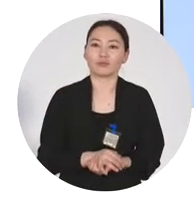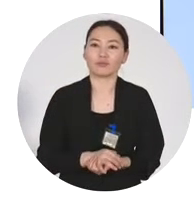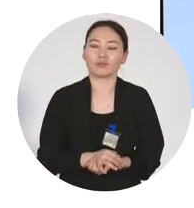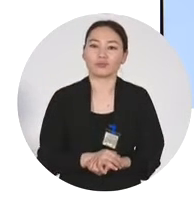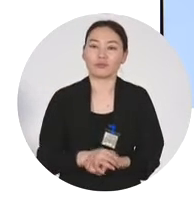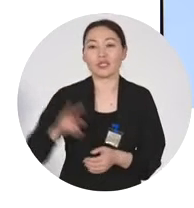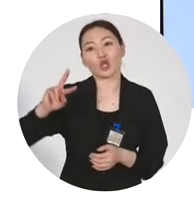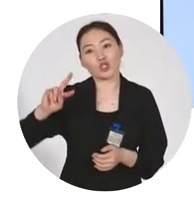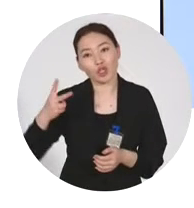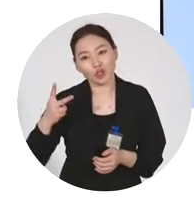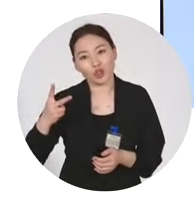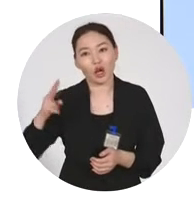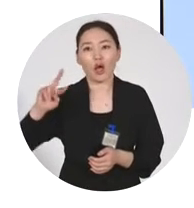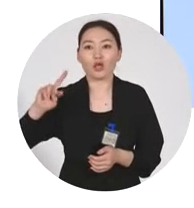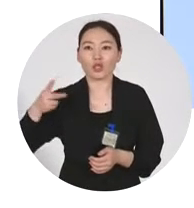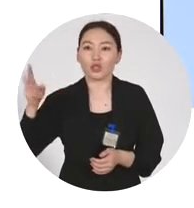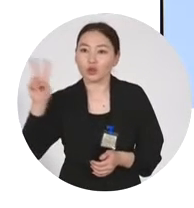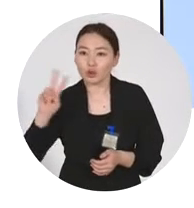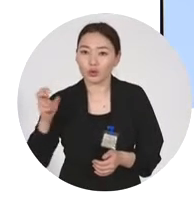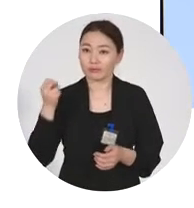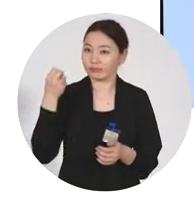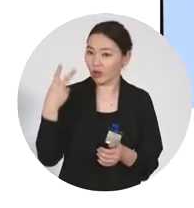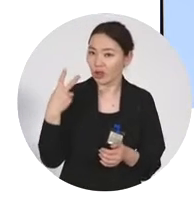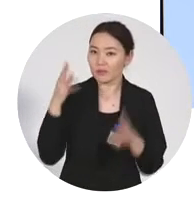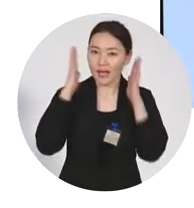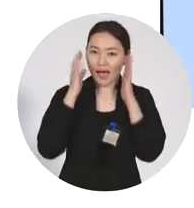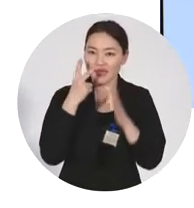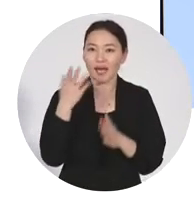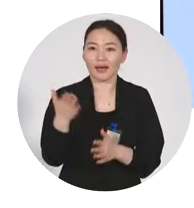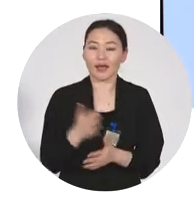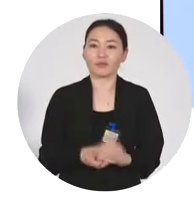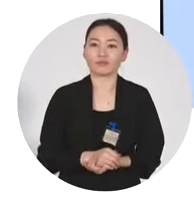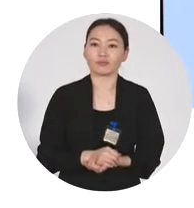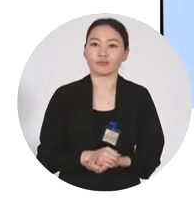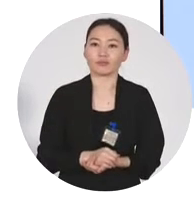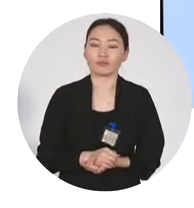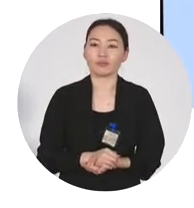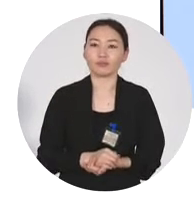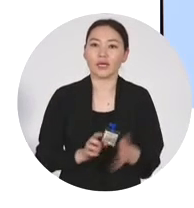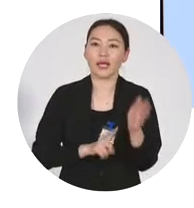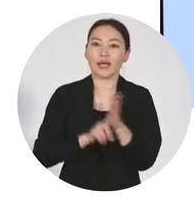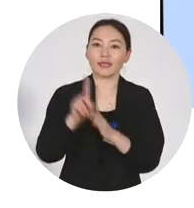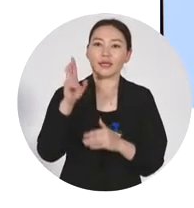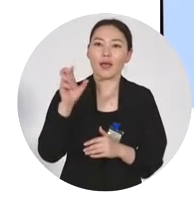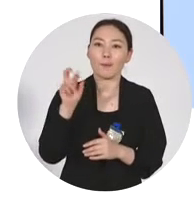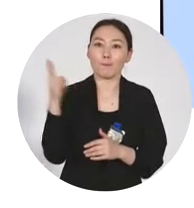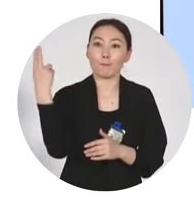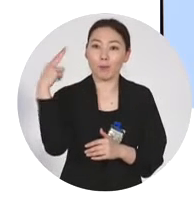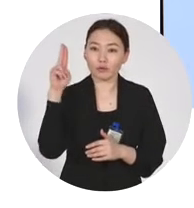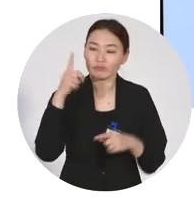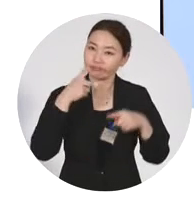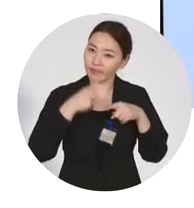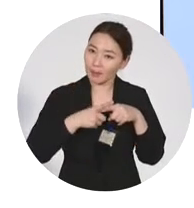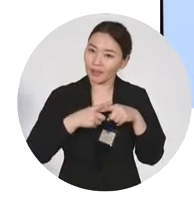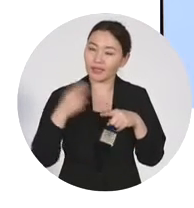харах хэрэгтэй. За тэгэхээр бод нэгд гэсэн хоёр үйл үг байна. За ихний бод гэдэг үгэн дээр бүгдэрэг яа нөхцлөө залгаж